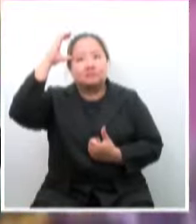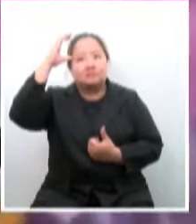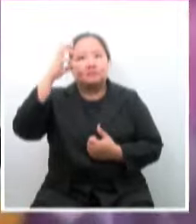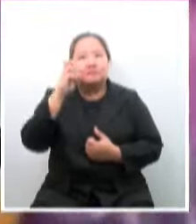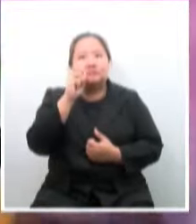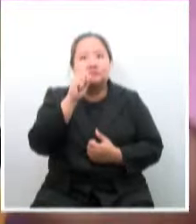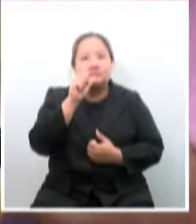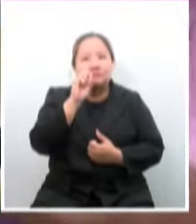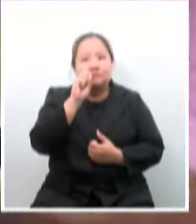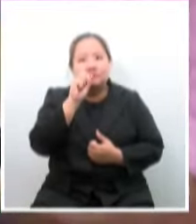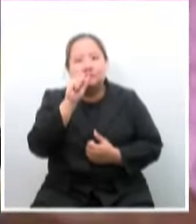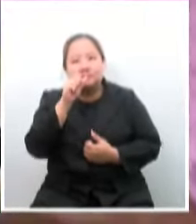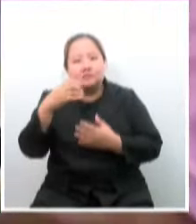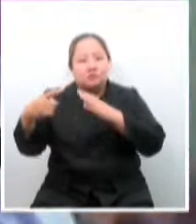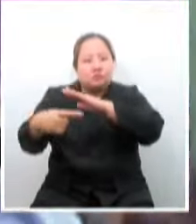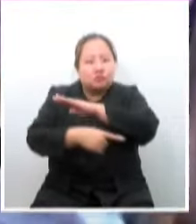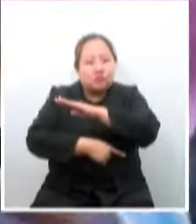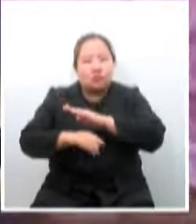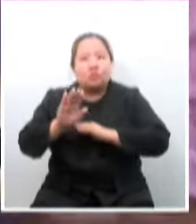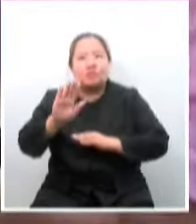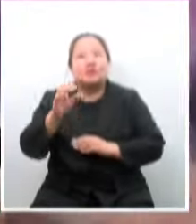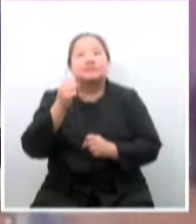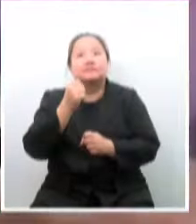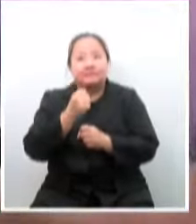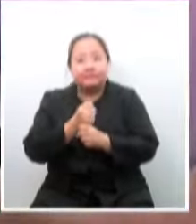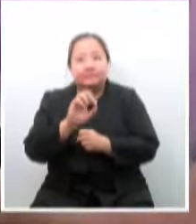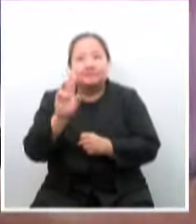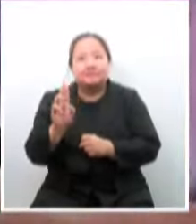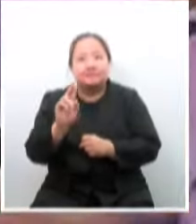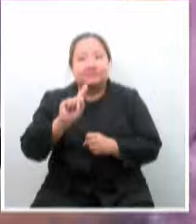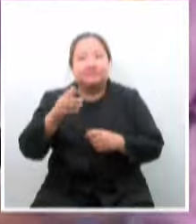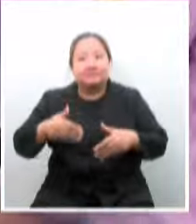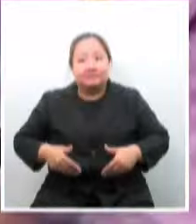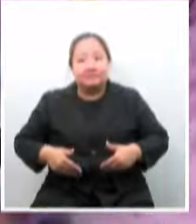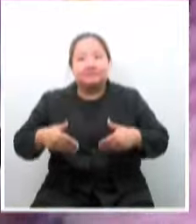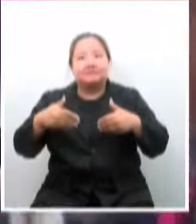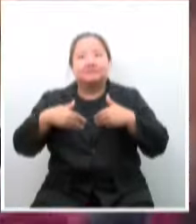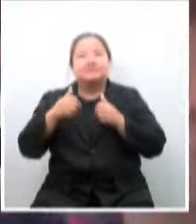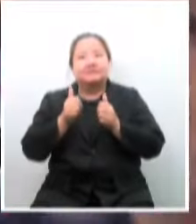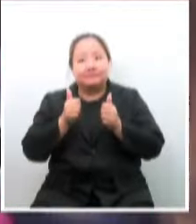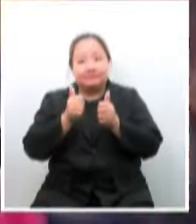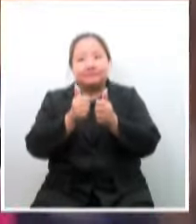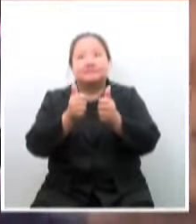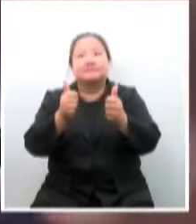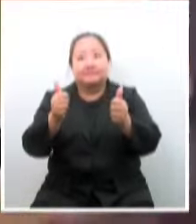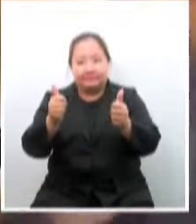ดใครจงใช้ชีวิตบยความดี